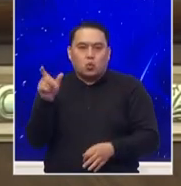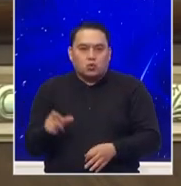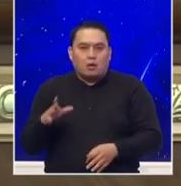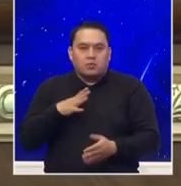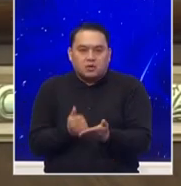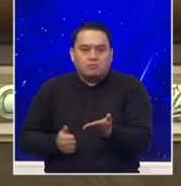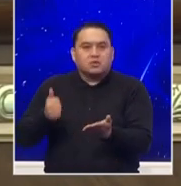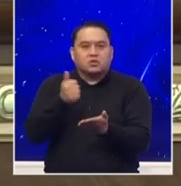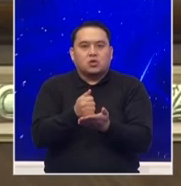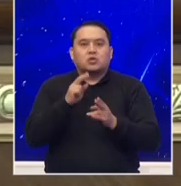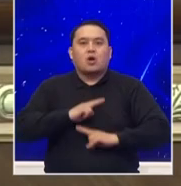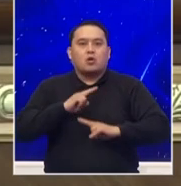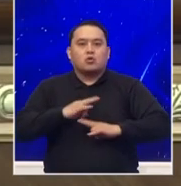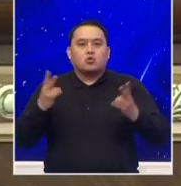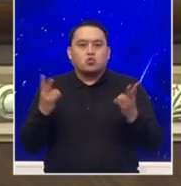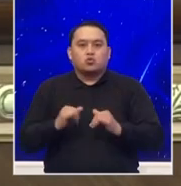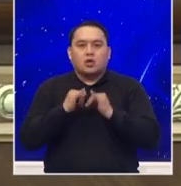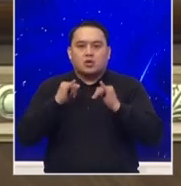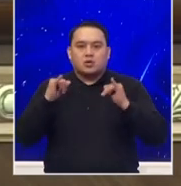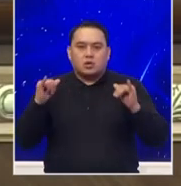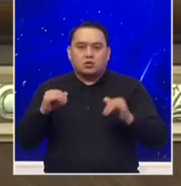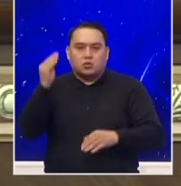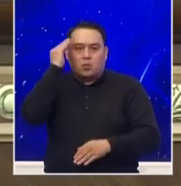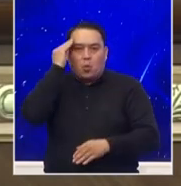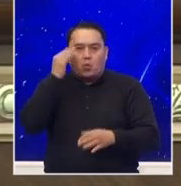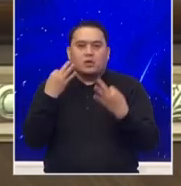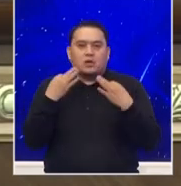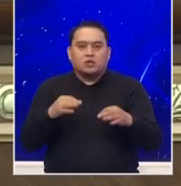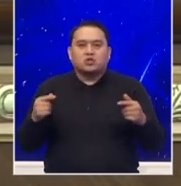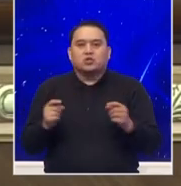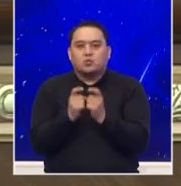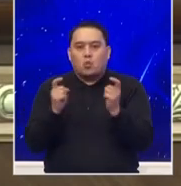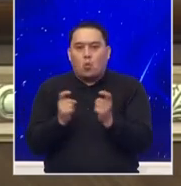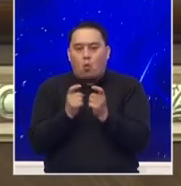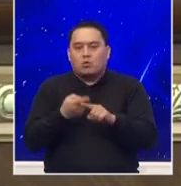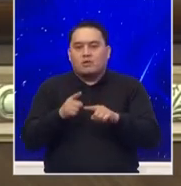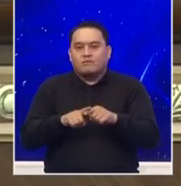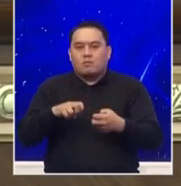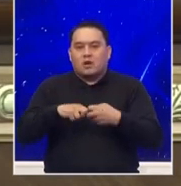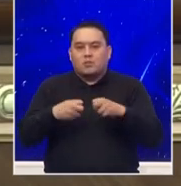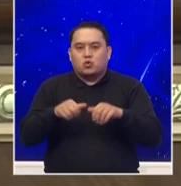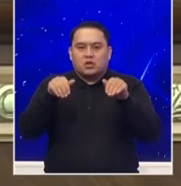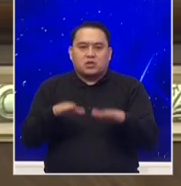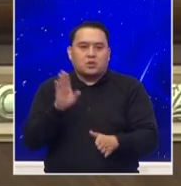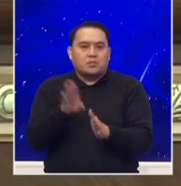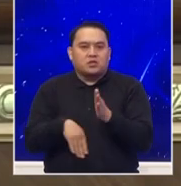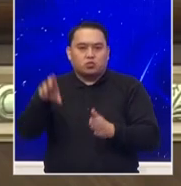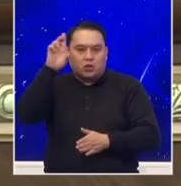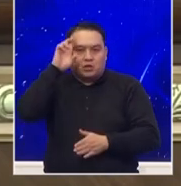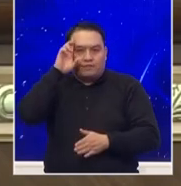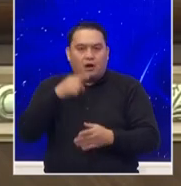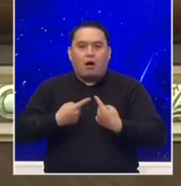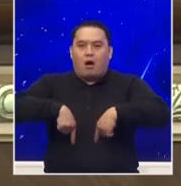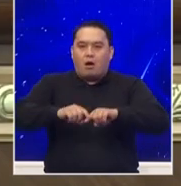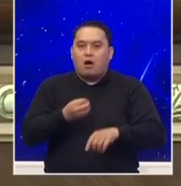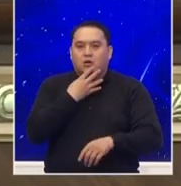были приняты на работу. Нужно развивать и альтернативные способы разрешения споров, что позволит находить компромиссы без участия государства. Такие